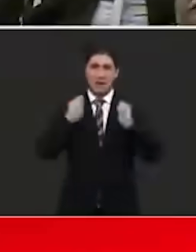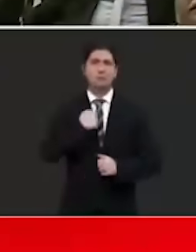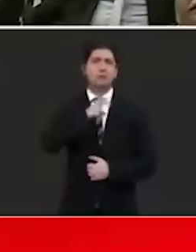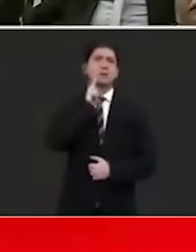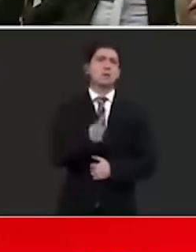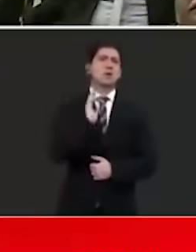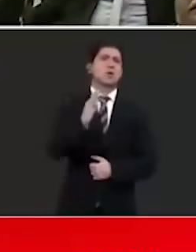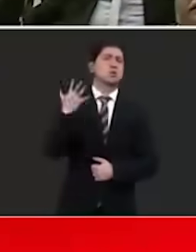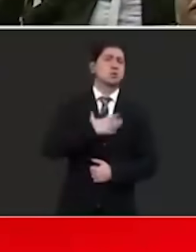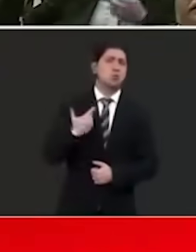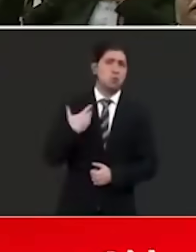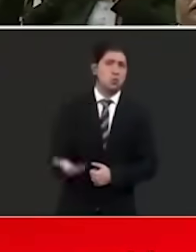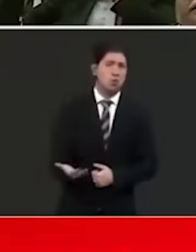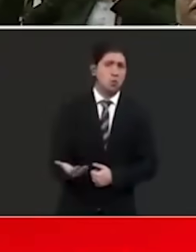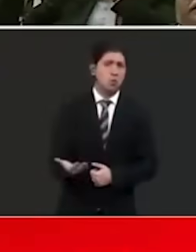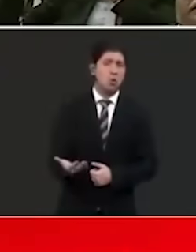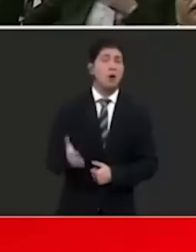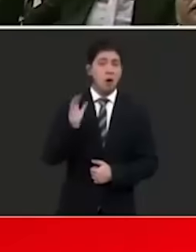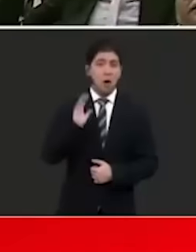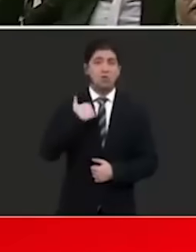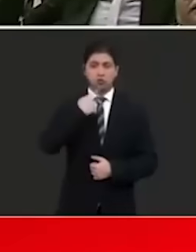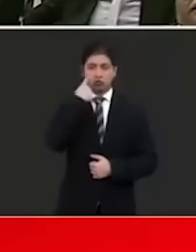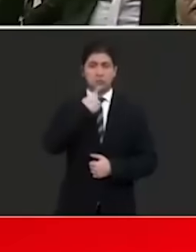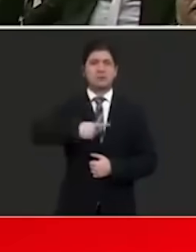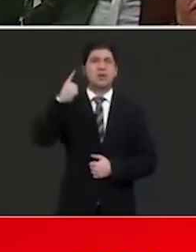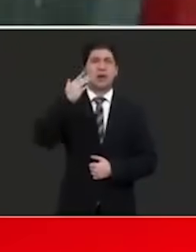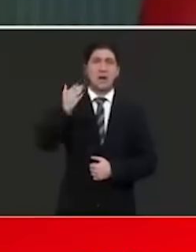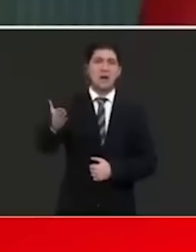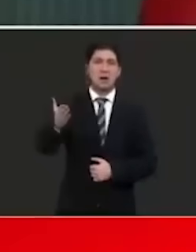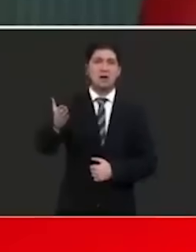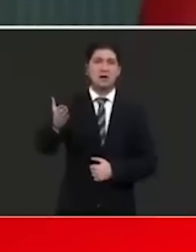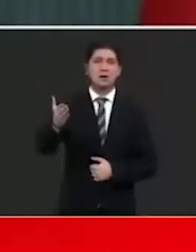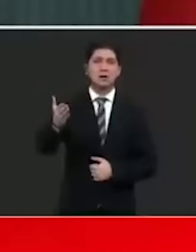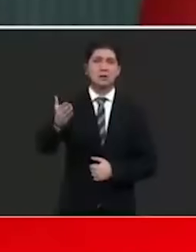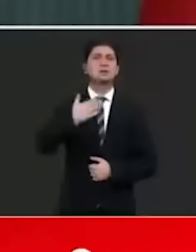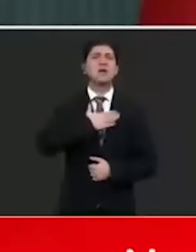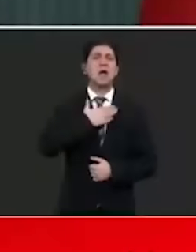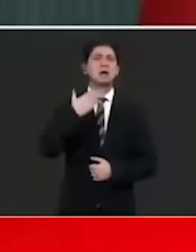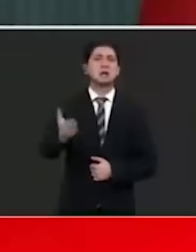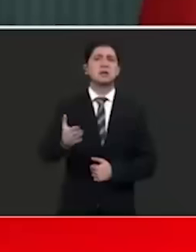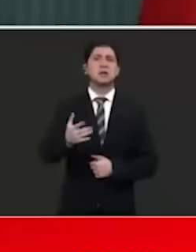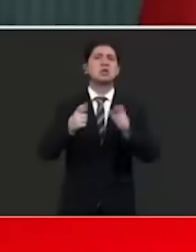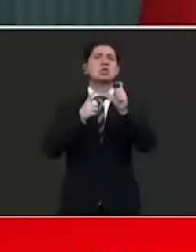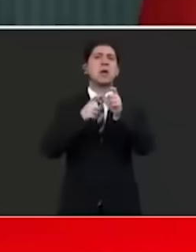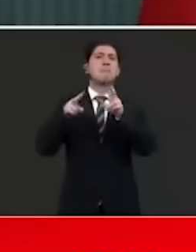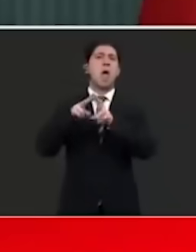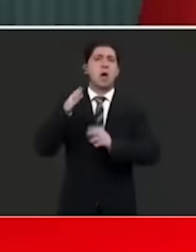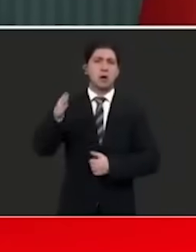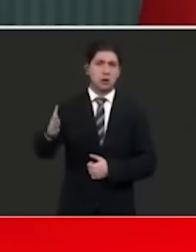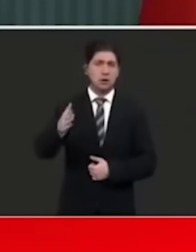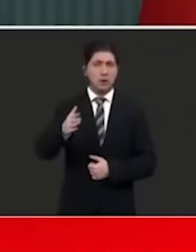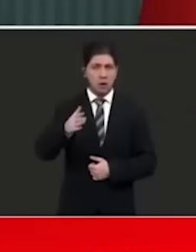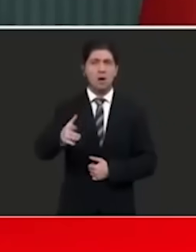kararlıyız. Gerek Cumhurbaşkanı Sayın Steinmeier,